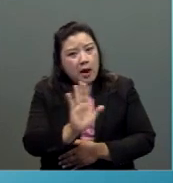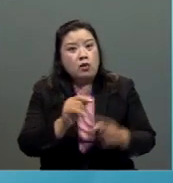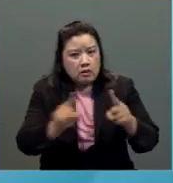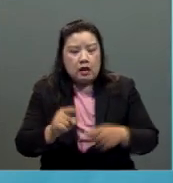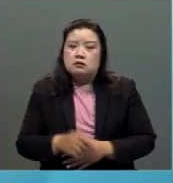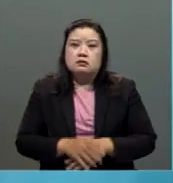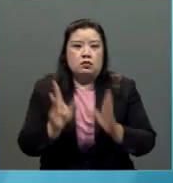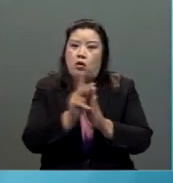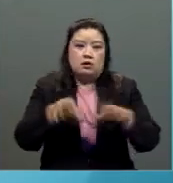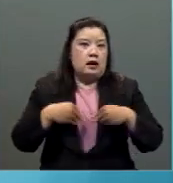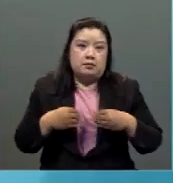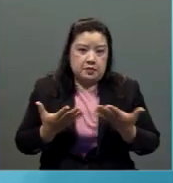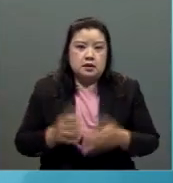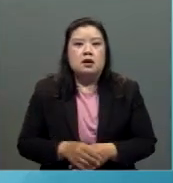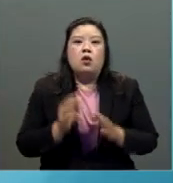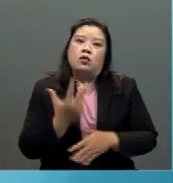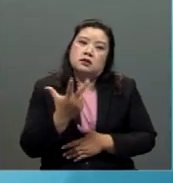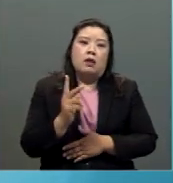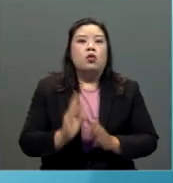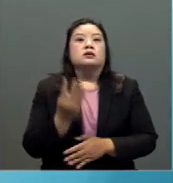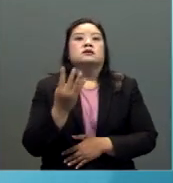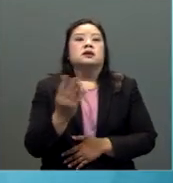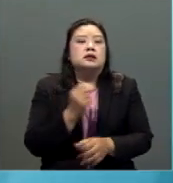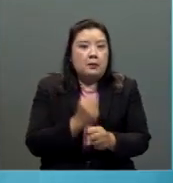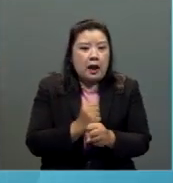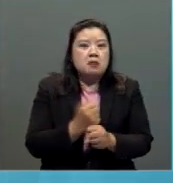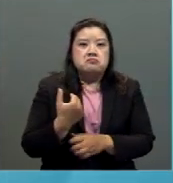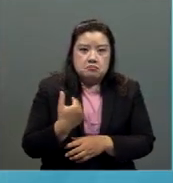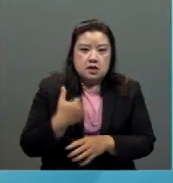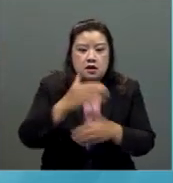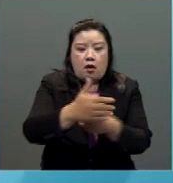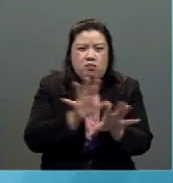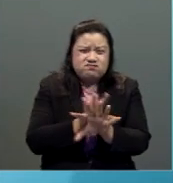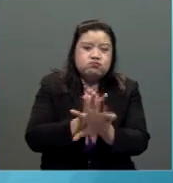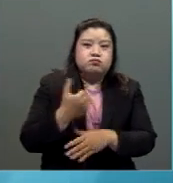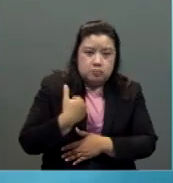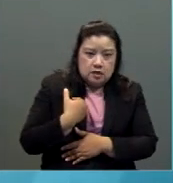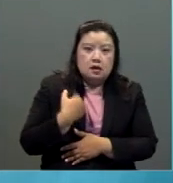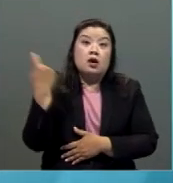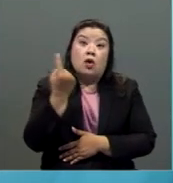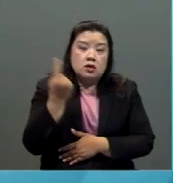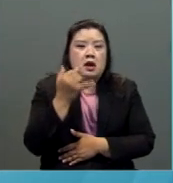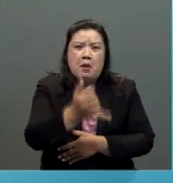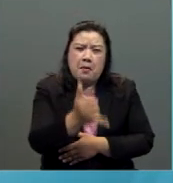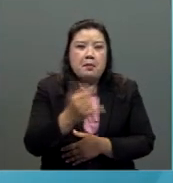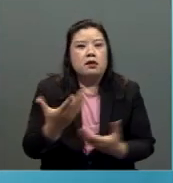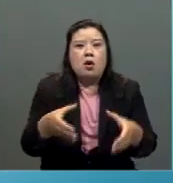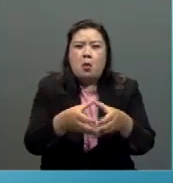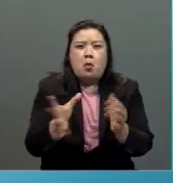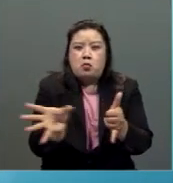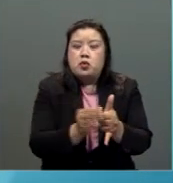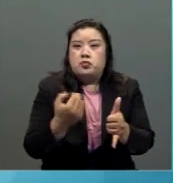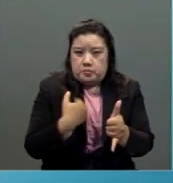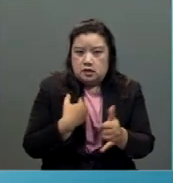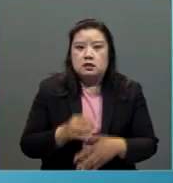นบ้าง5คนบ้างไปสถานที่หรือทำงานในที่แออัดทำงานใกล้ชิดกับสัมผัสกับผู้ป่วยต่างช